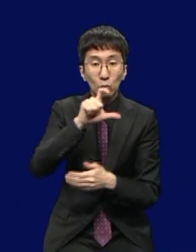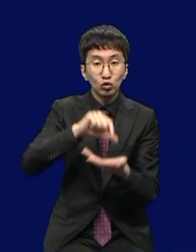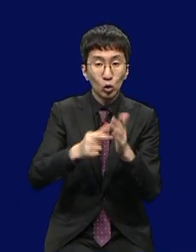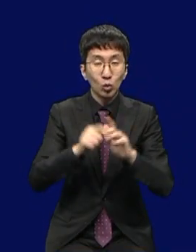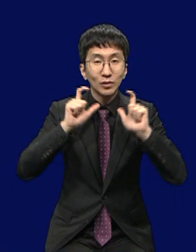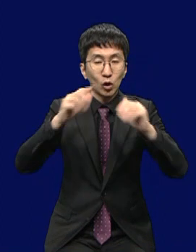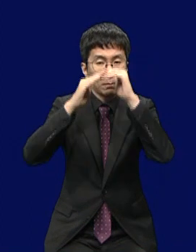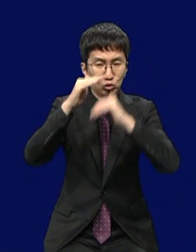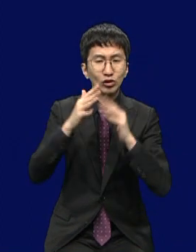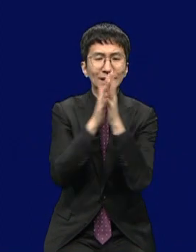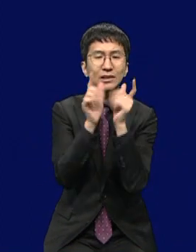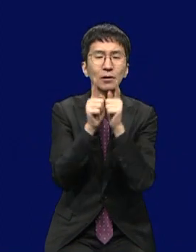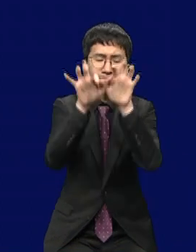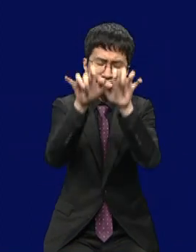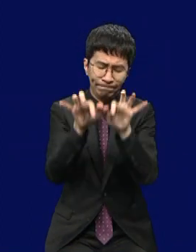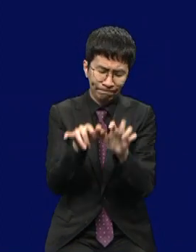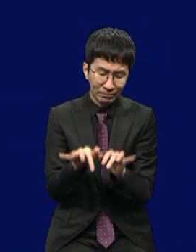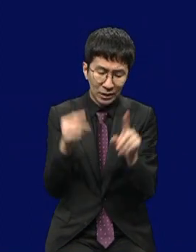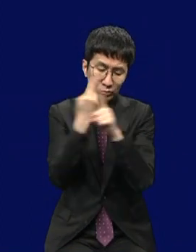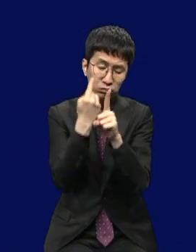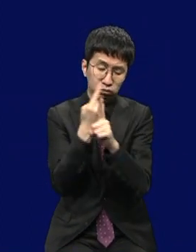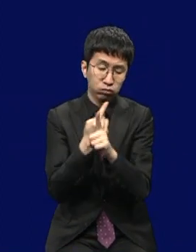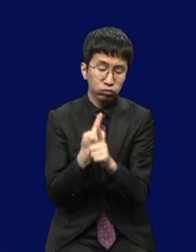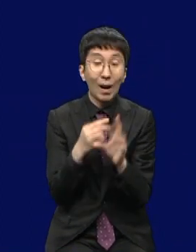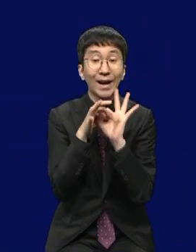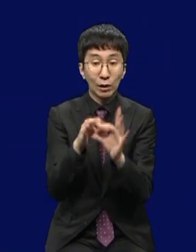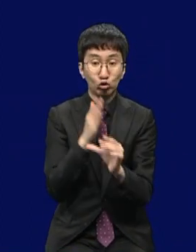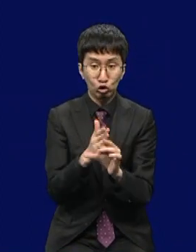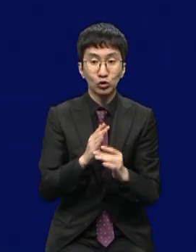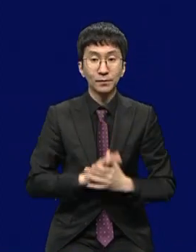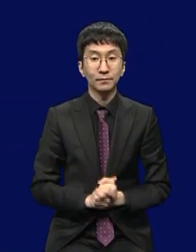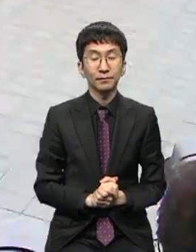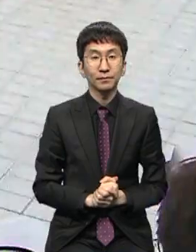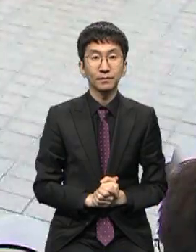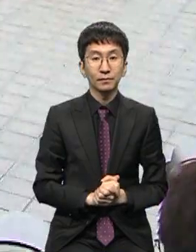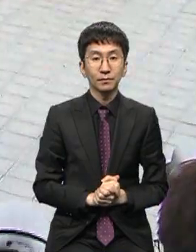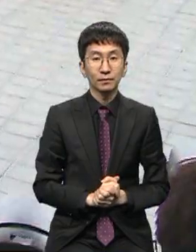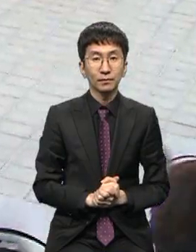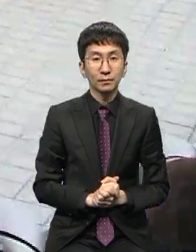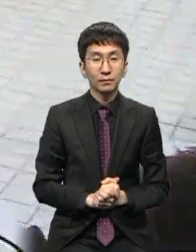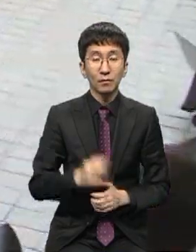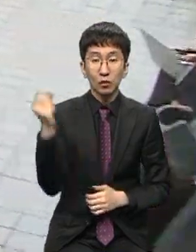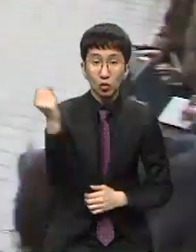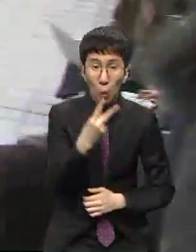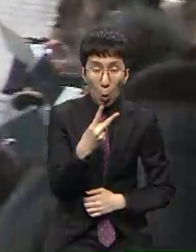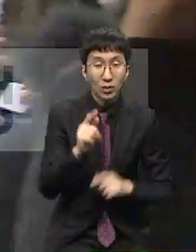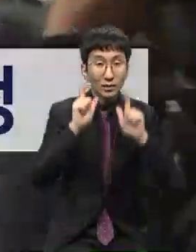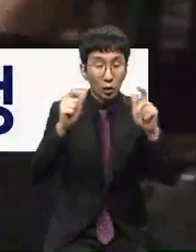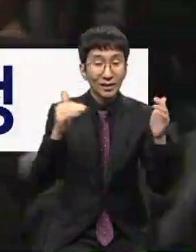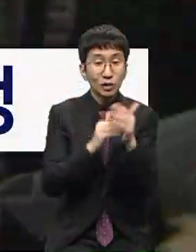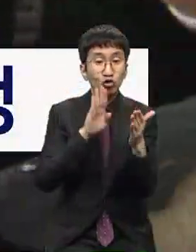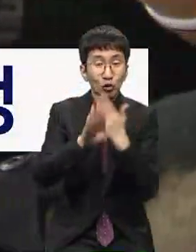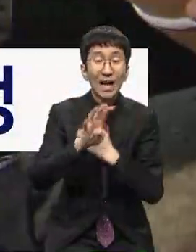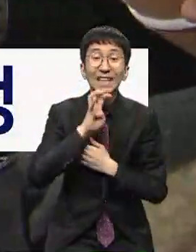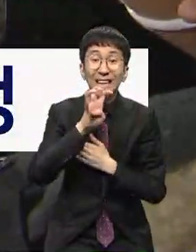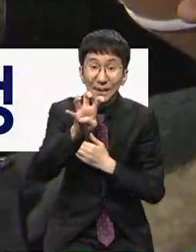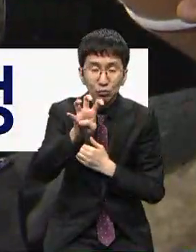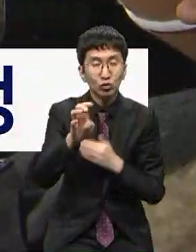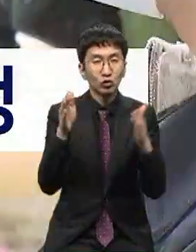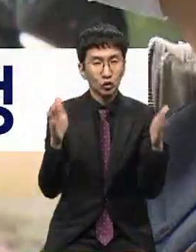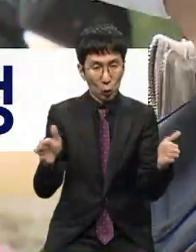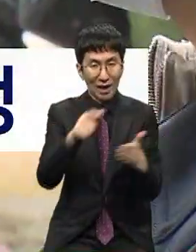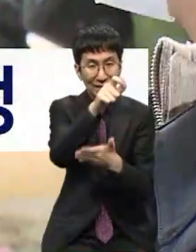분량의 선언문을 직접 작성하며 수정 작업을 이어가고 있다고 전했습니다. 특히 선언 직후 40분간